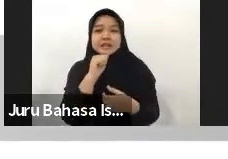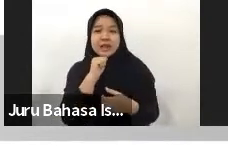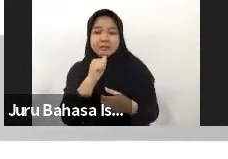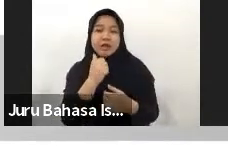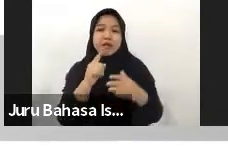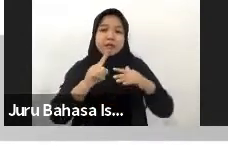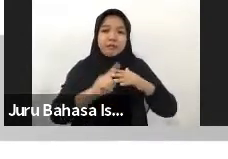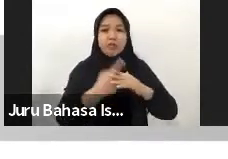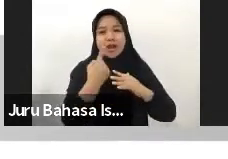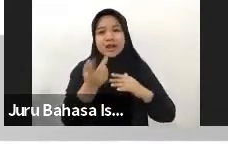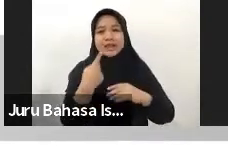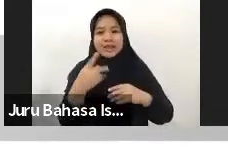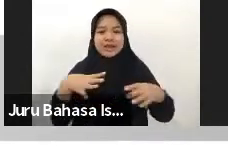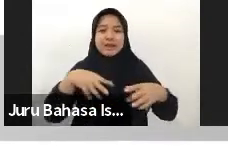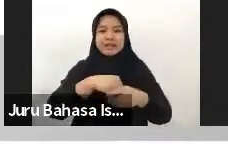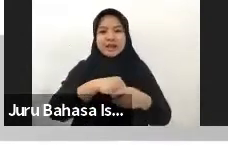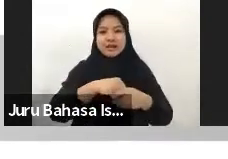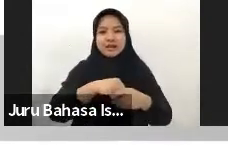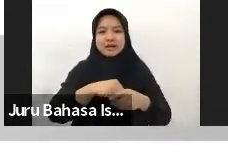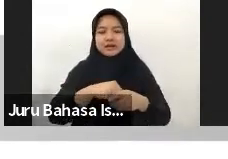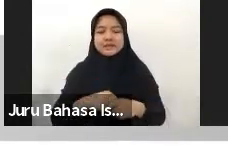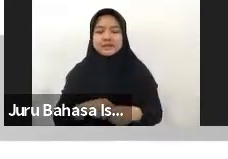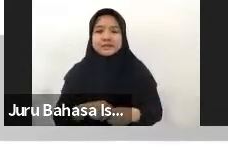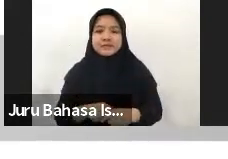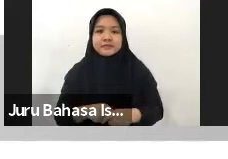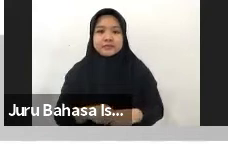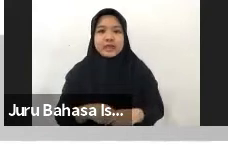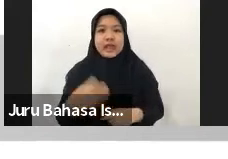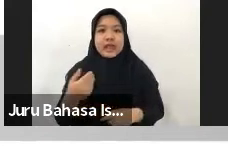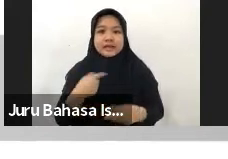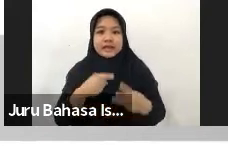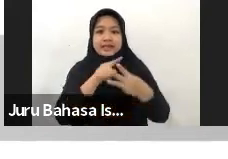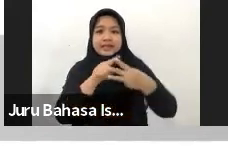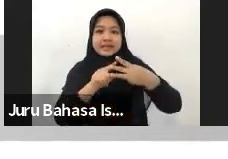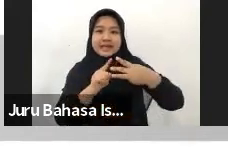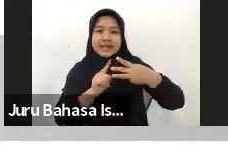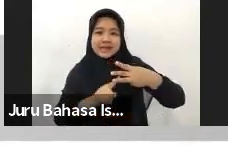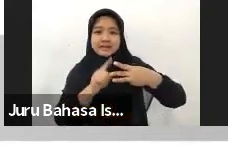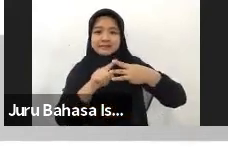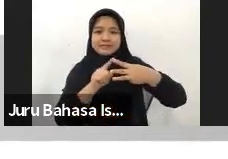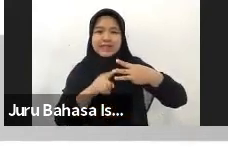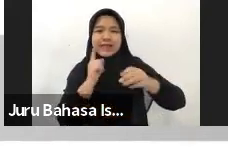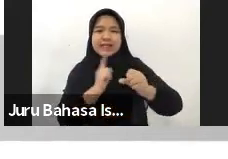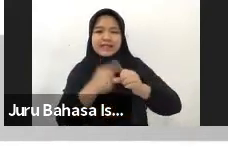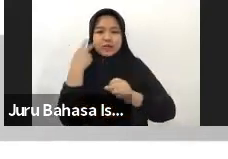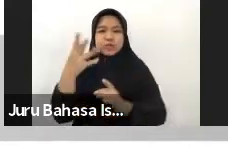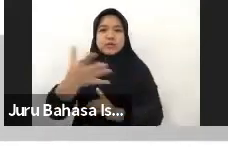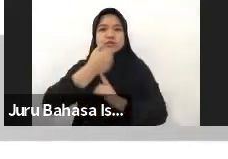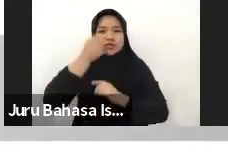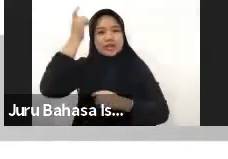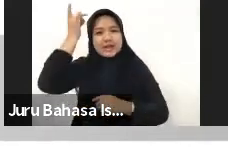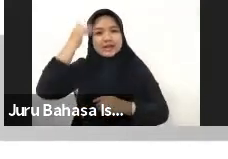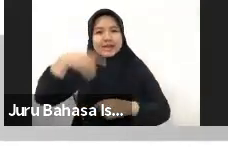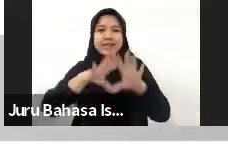mulai kita libatkan. Jadi tentu saja ada tiga komponen inti untuk mewujudkan desa